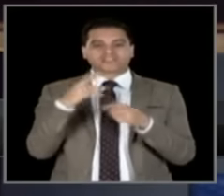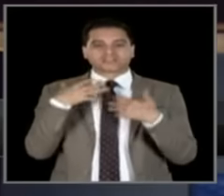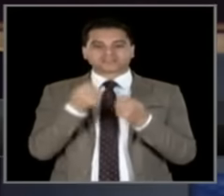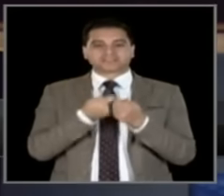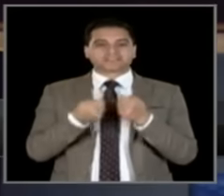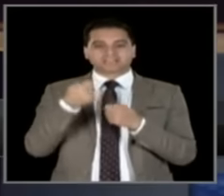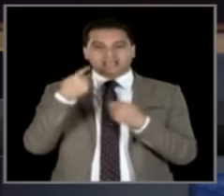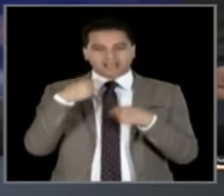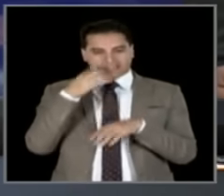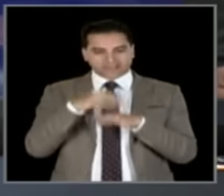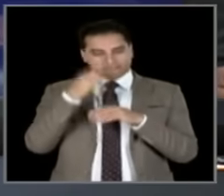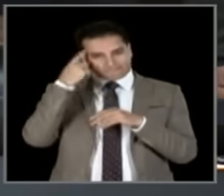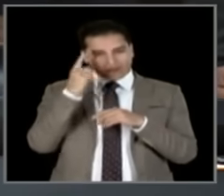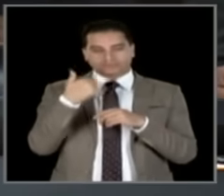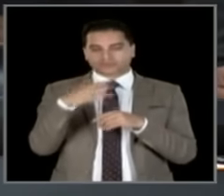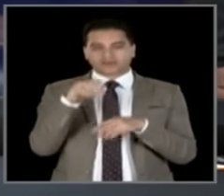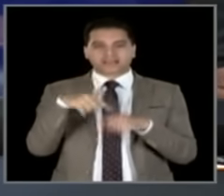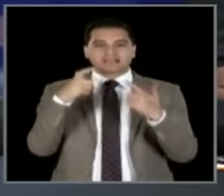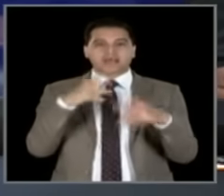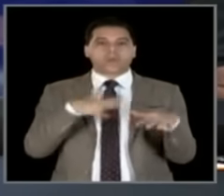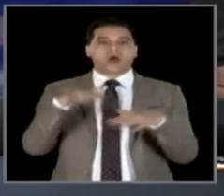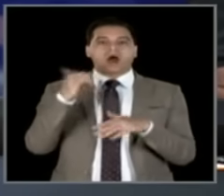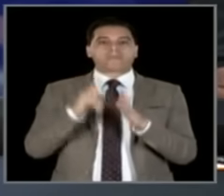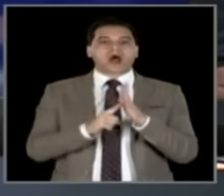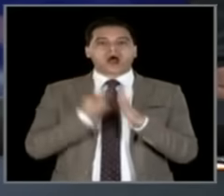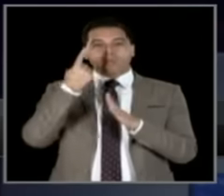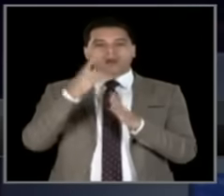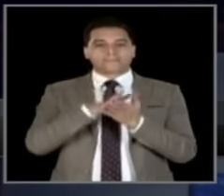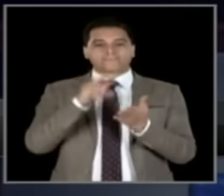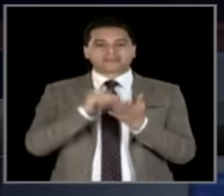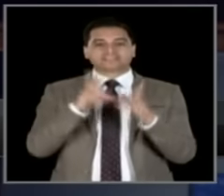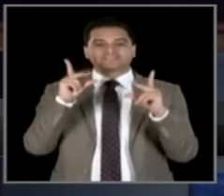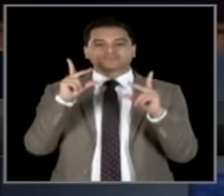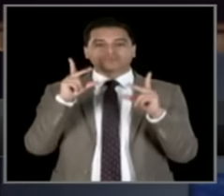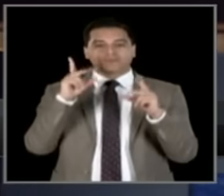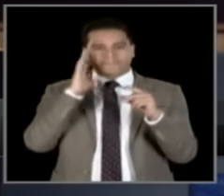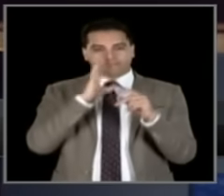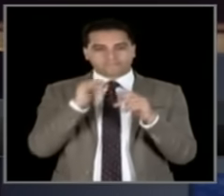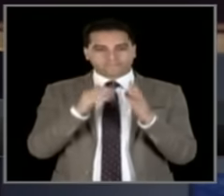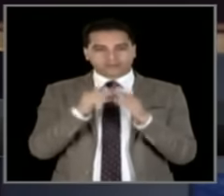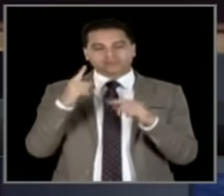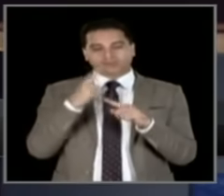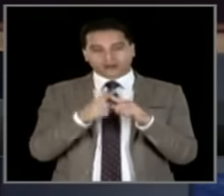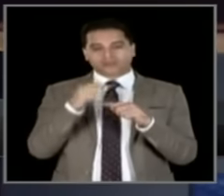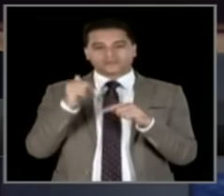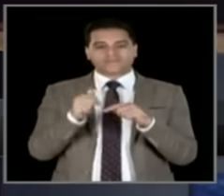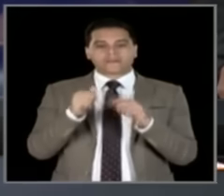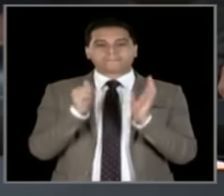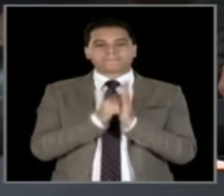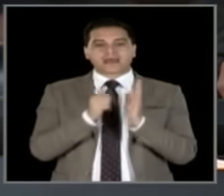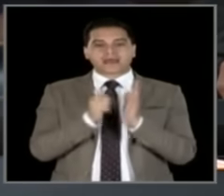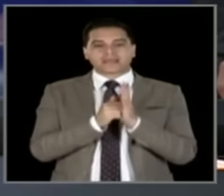الإنسان؟ باص. ما هي أول دولة عربية بدأ بها الإرسال التلفزيوني عام 1900؟ مصر. غلط. بيت